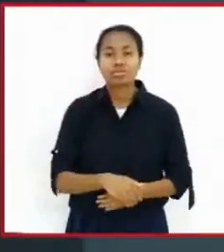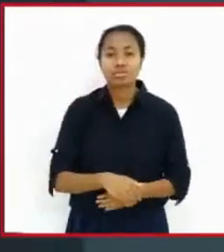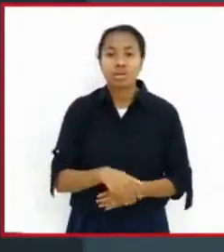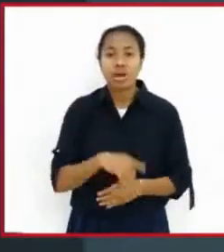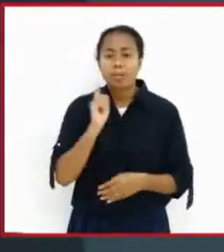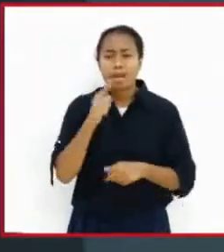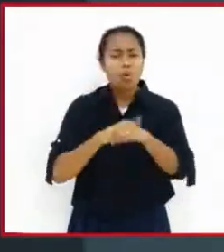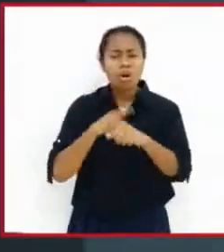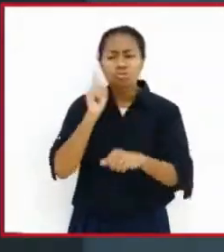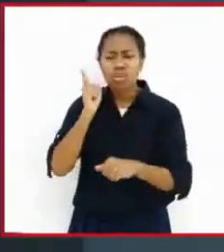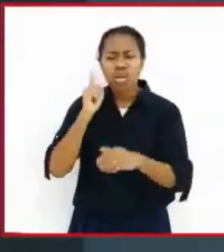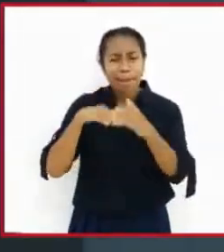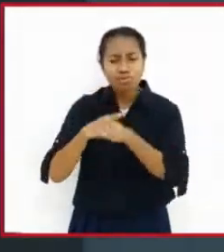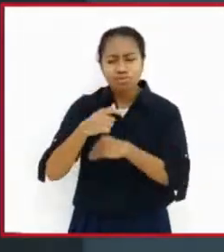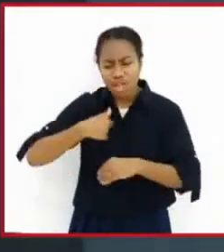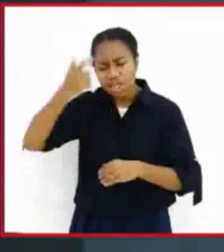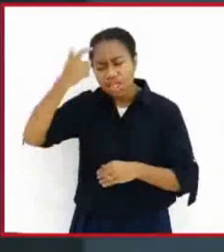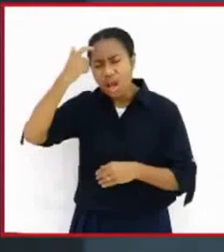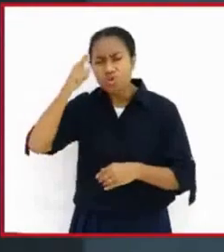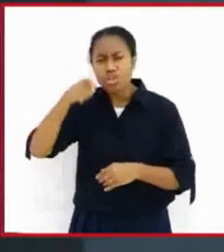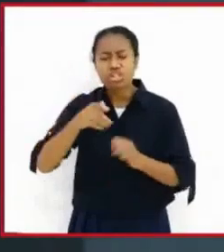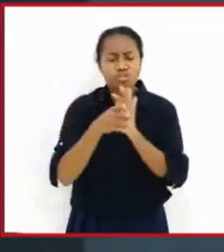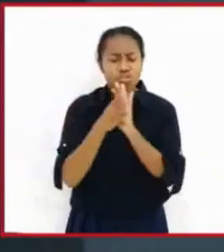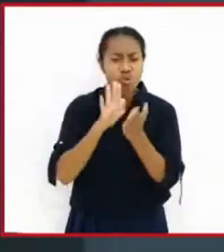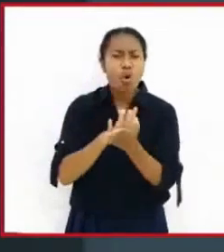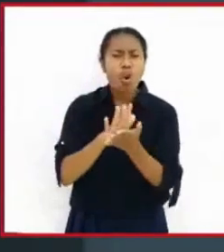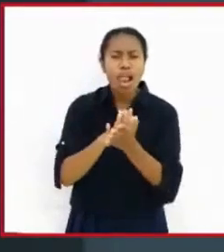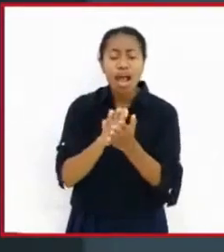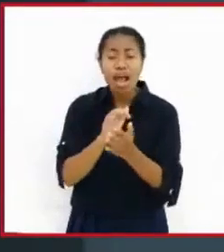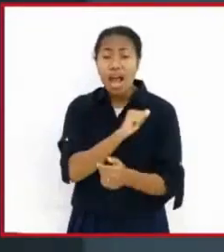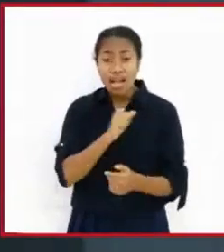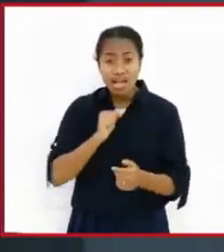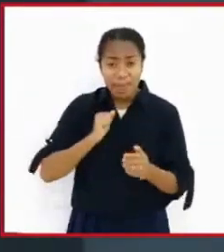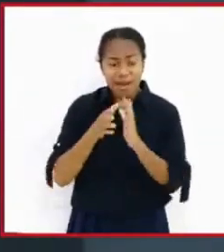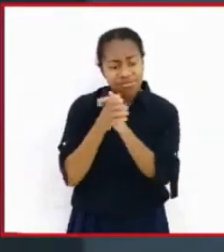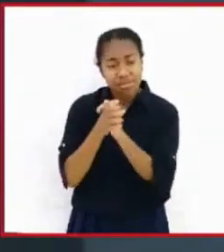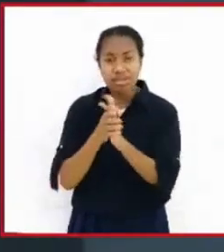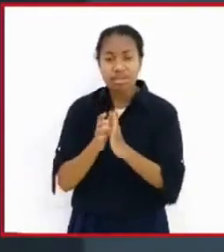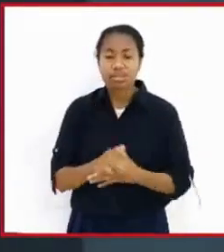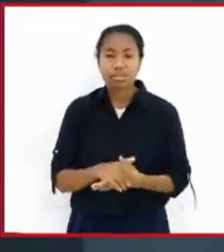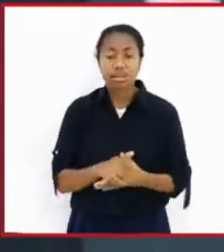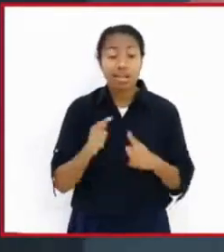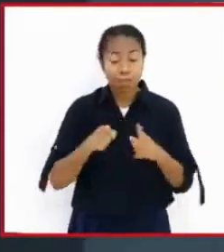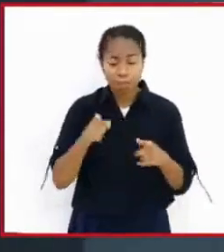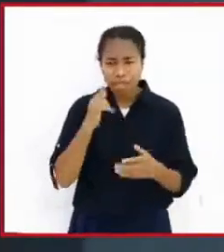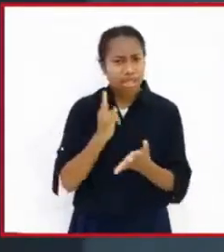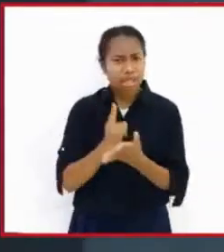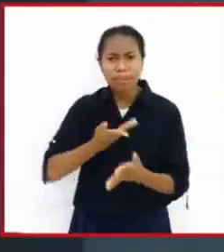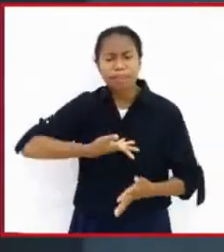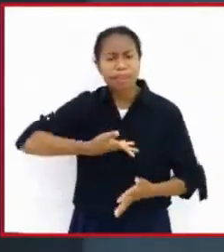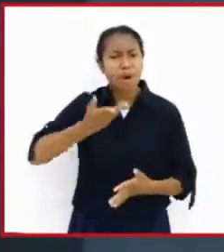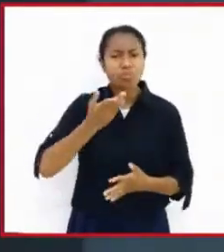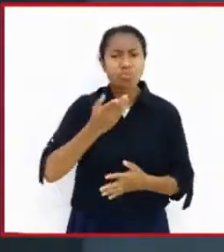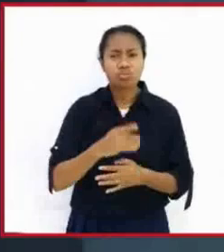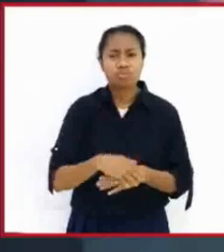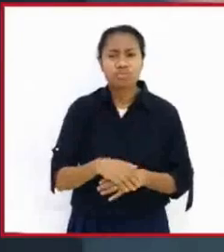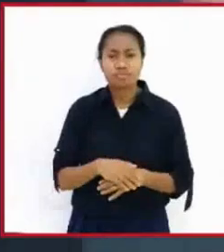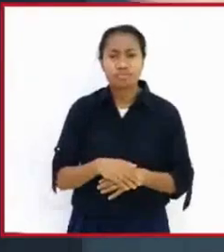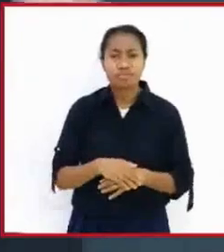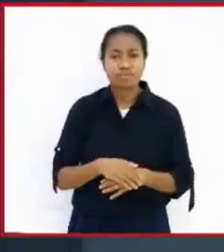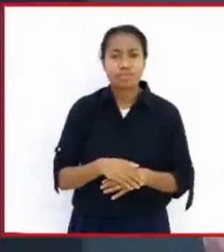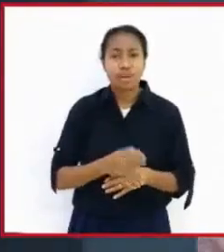masuk biak tahu ini Sekolah Kristen Tetapi dia sudah bertekad dia akan